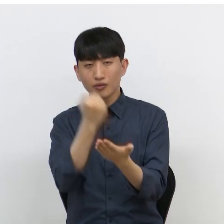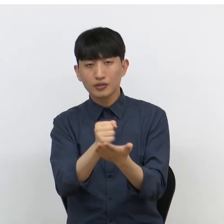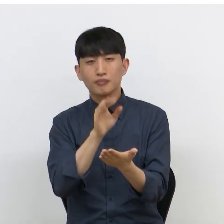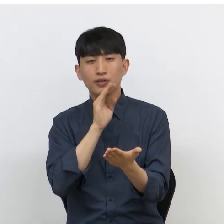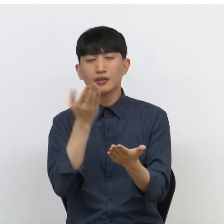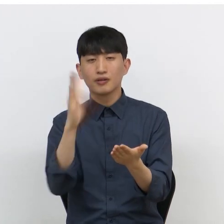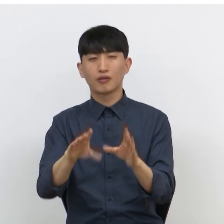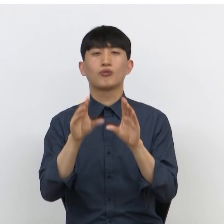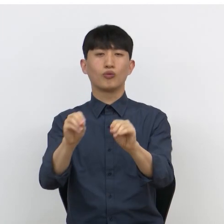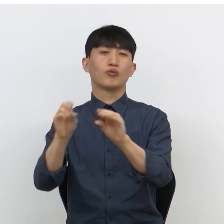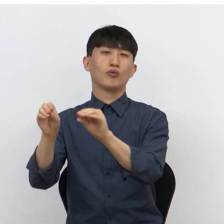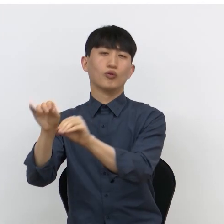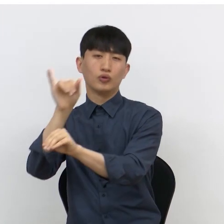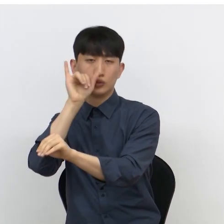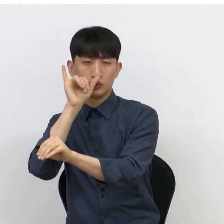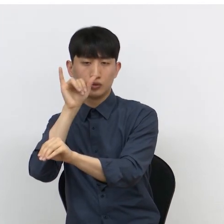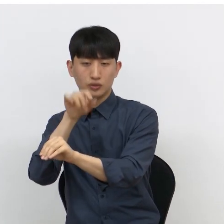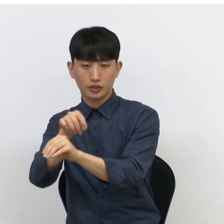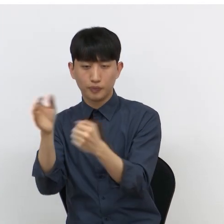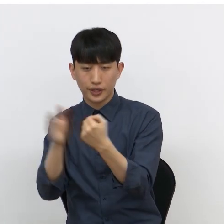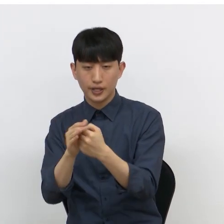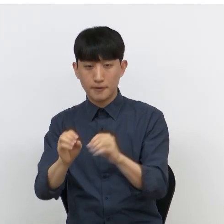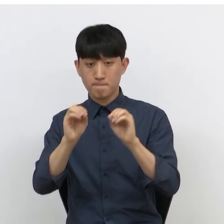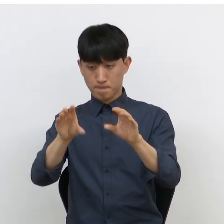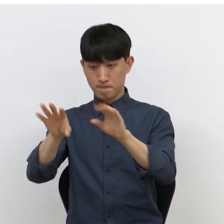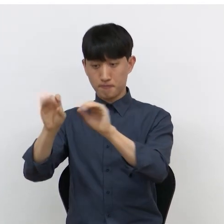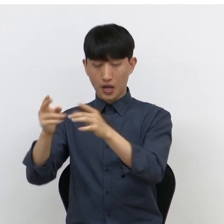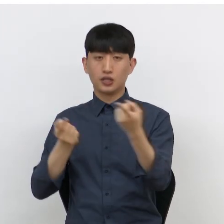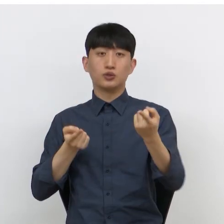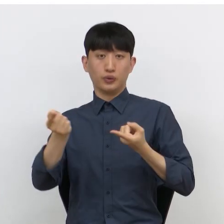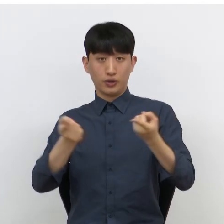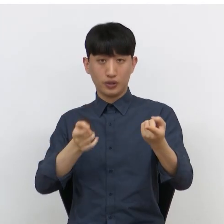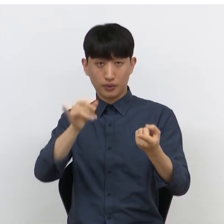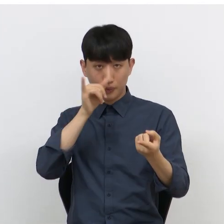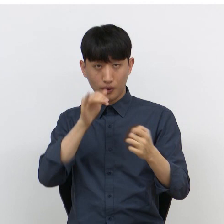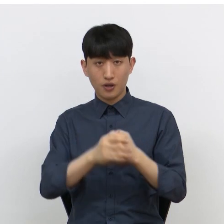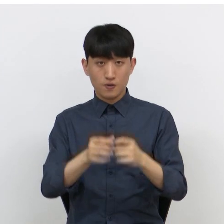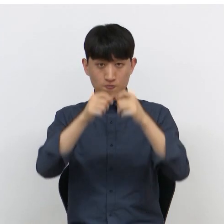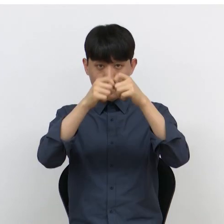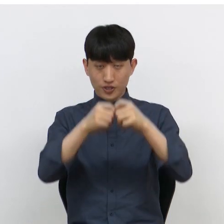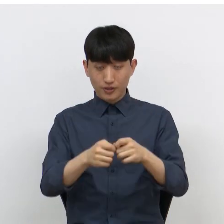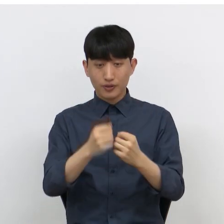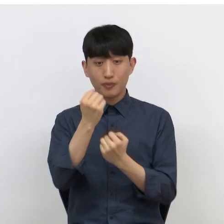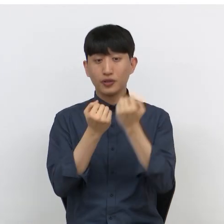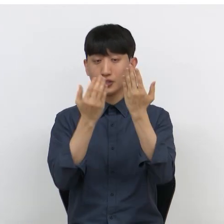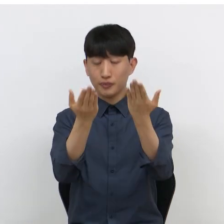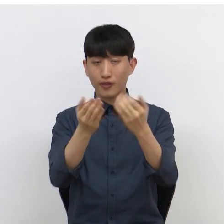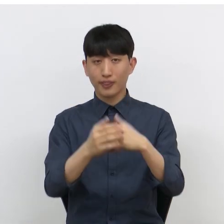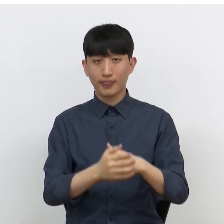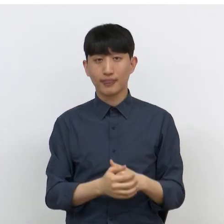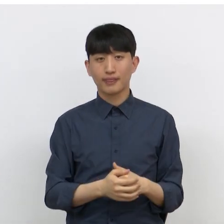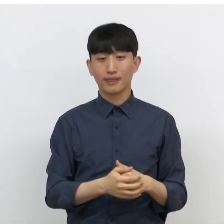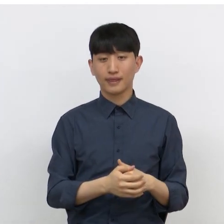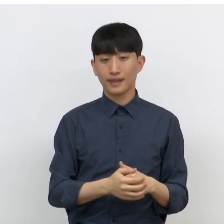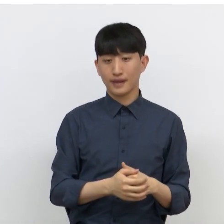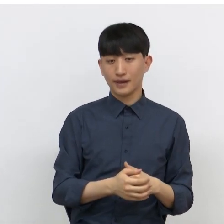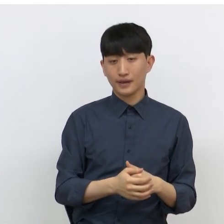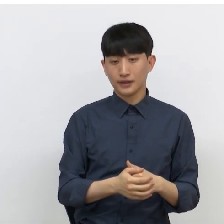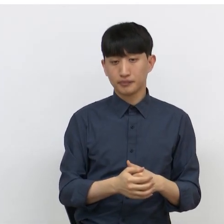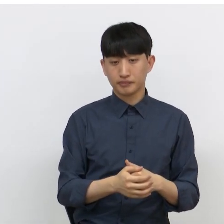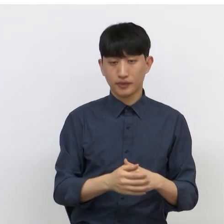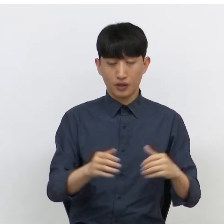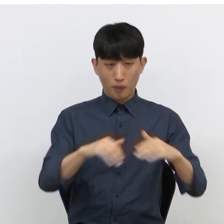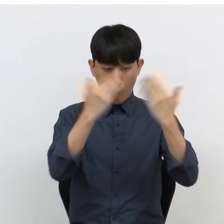상태여서 어떤 식으로 조절을 했냐면 이와 같이 조절을 해서 구체적인 수치를 말씀드리면, 임피던스는 이렇게 전체를